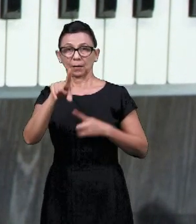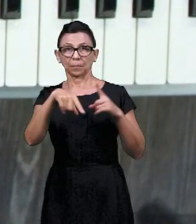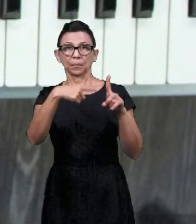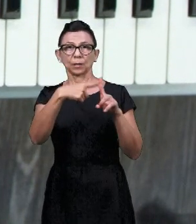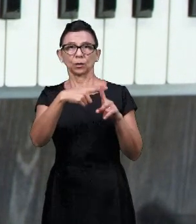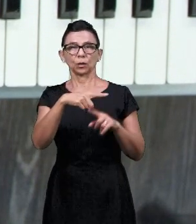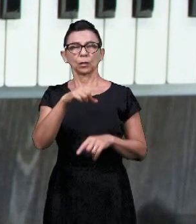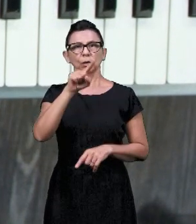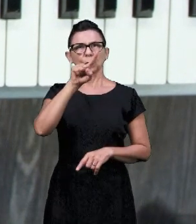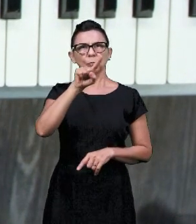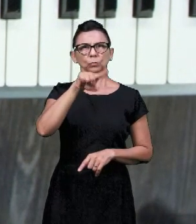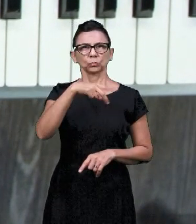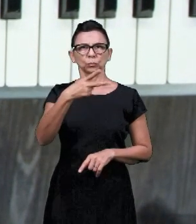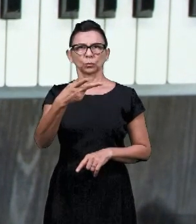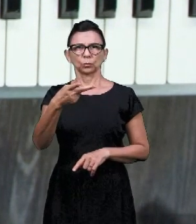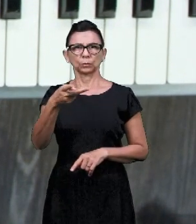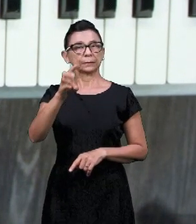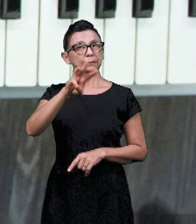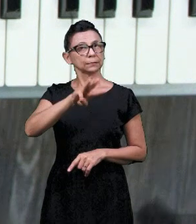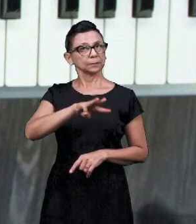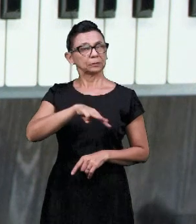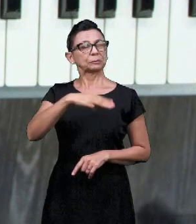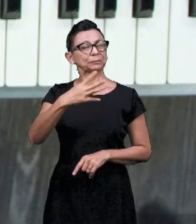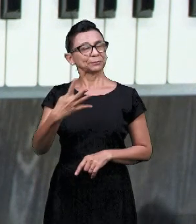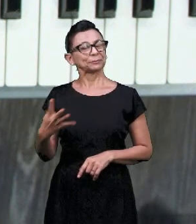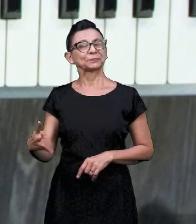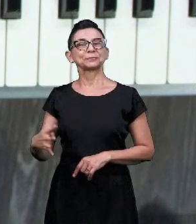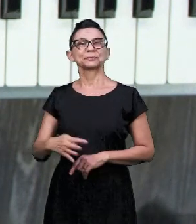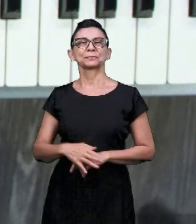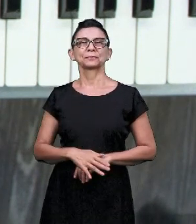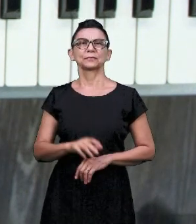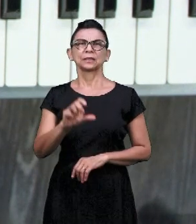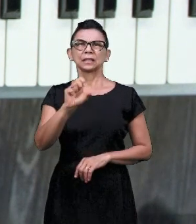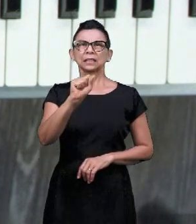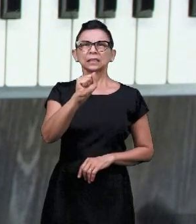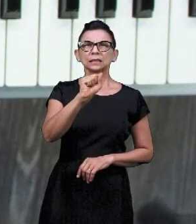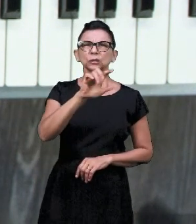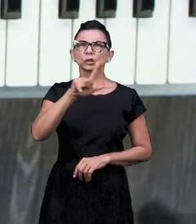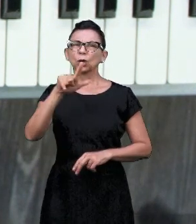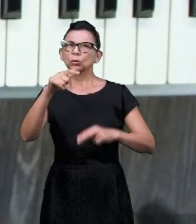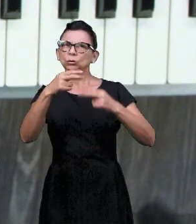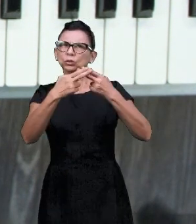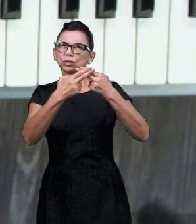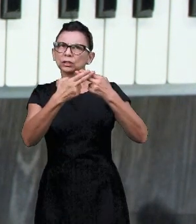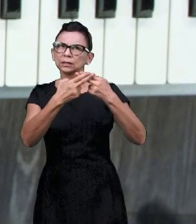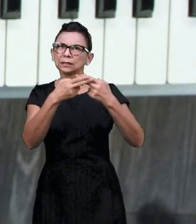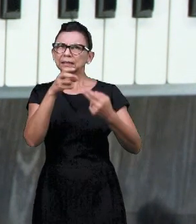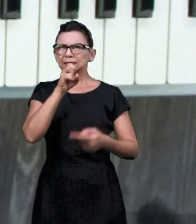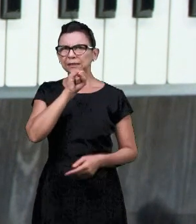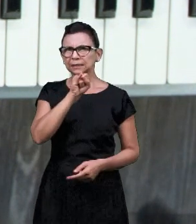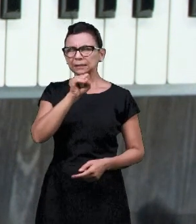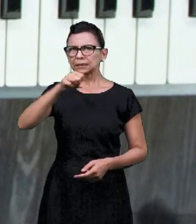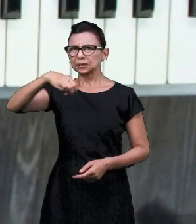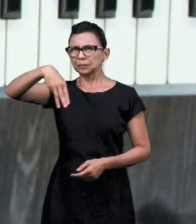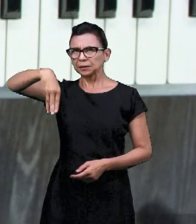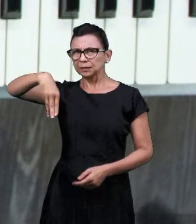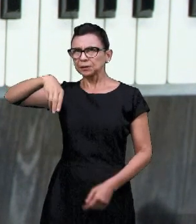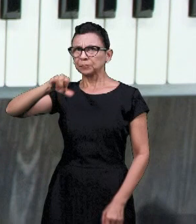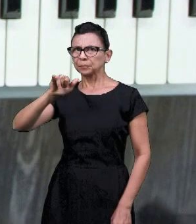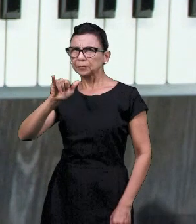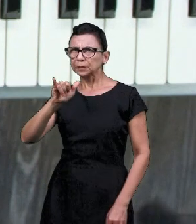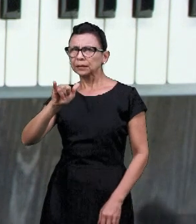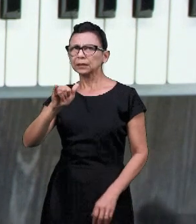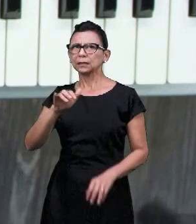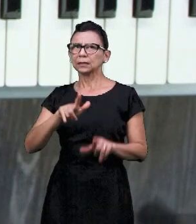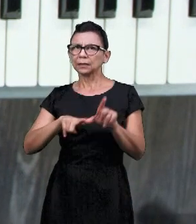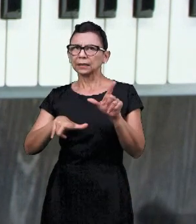2, 3, 4. Sol sustenido, Si, Mi. Letra E,